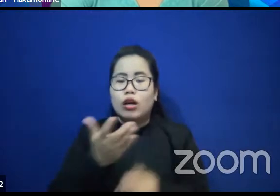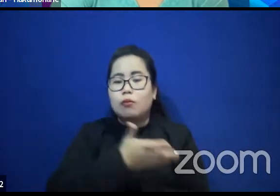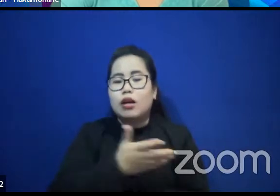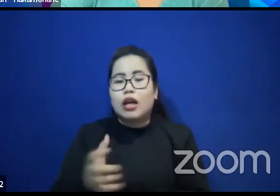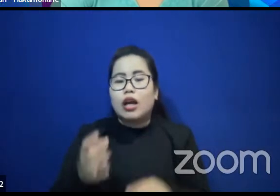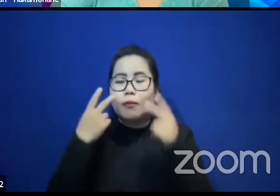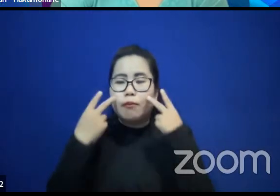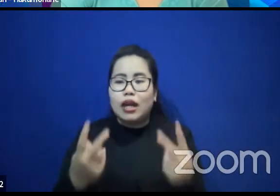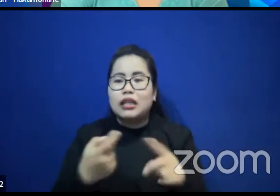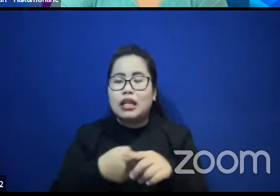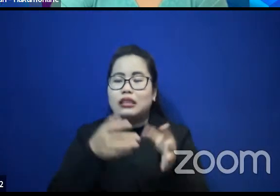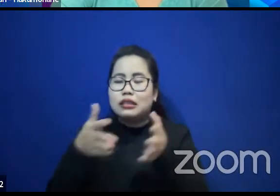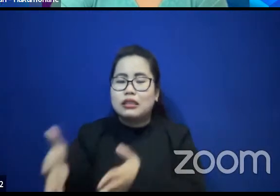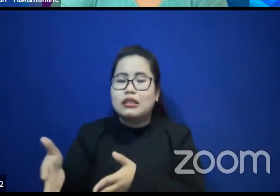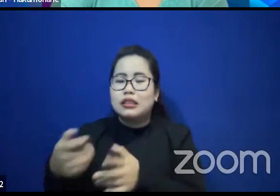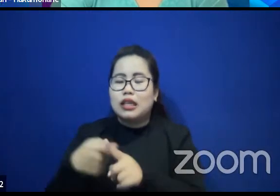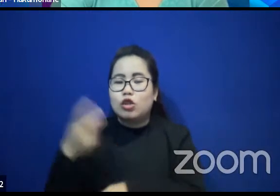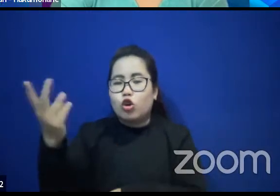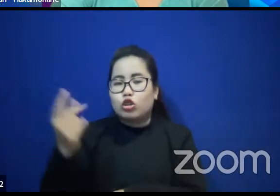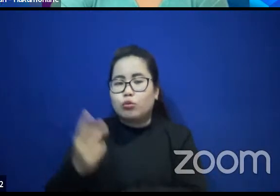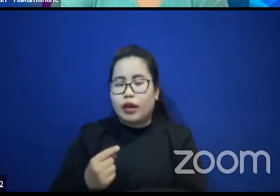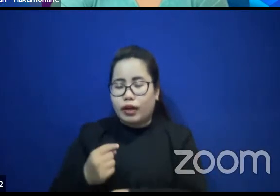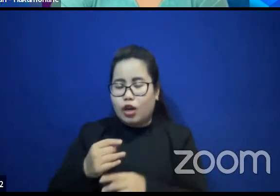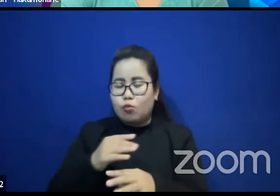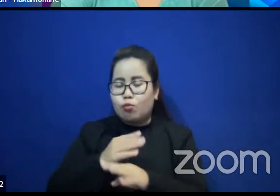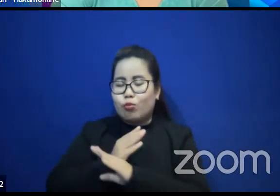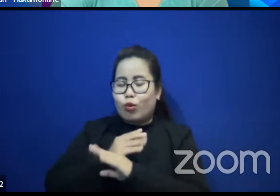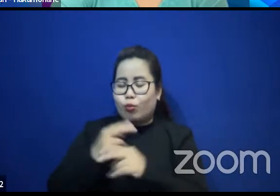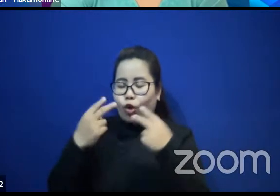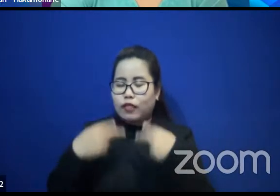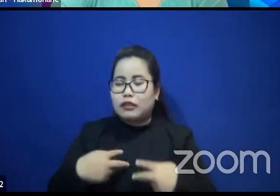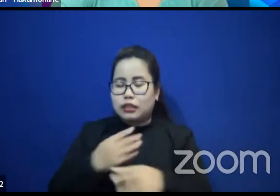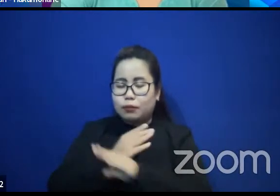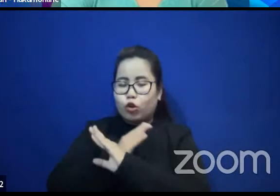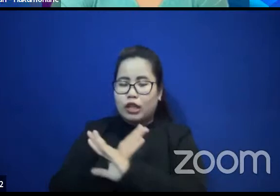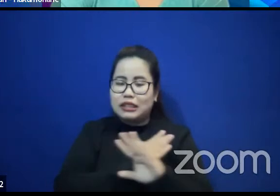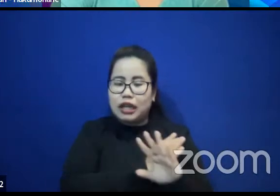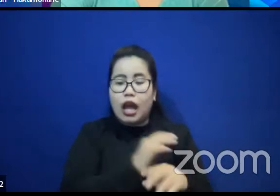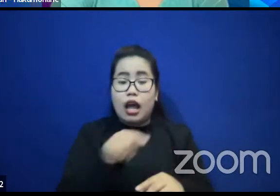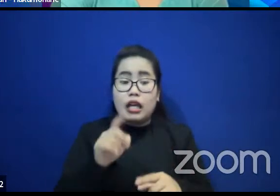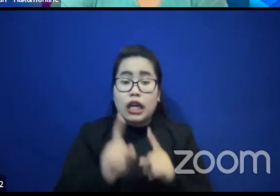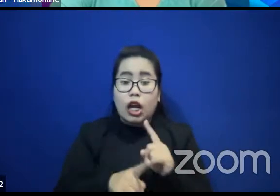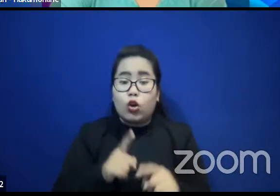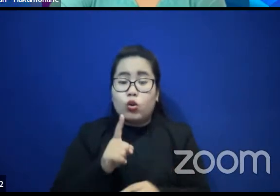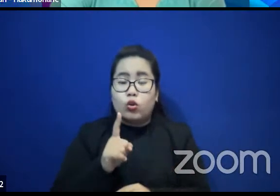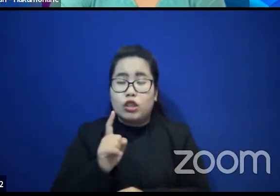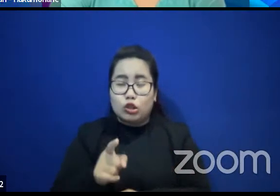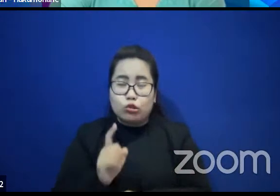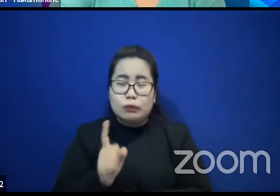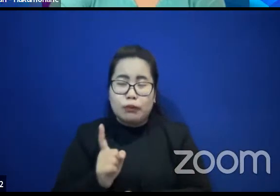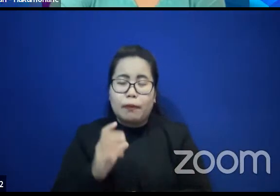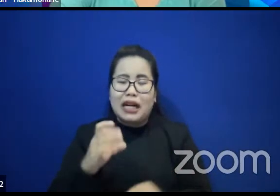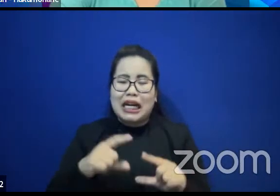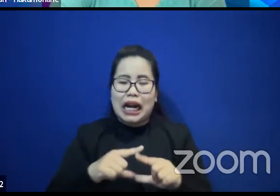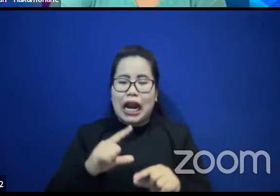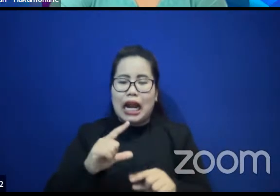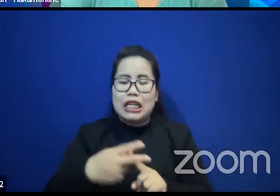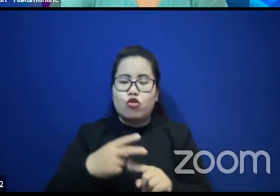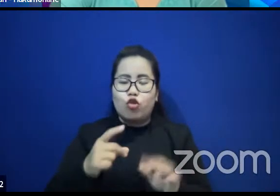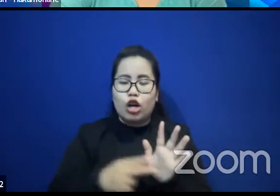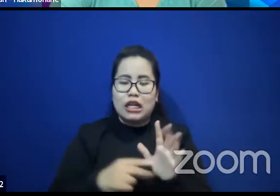melihatnya dari segi consumer protection itu di itu kenapa di California itu mereka menyebutnya